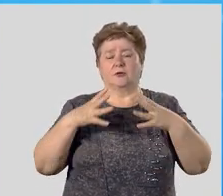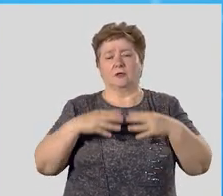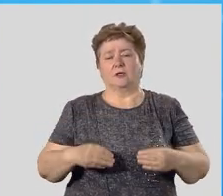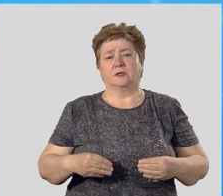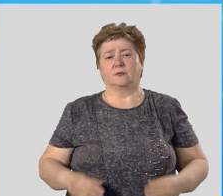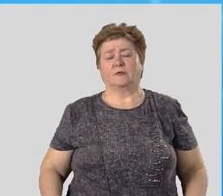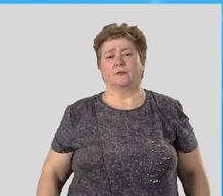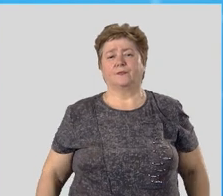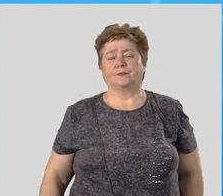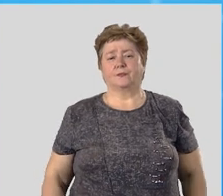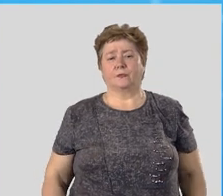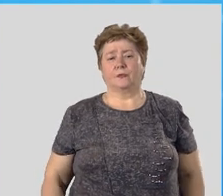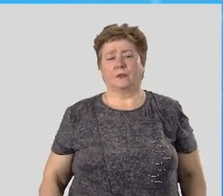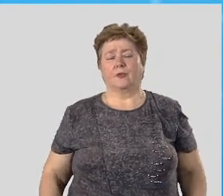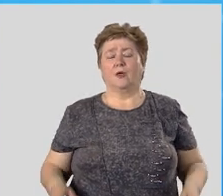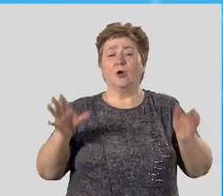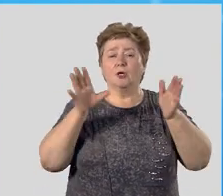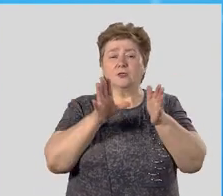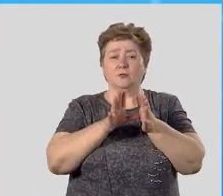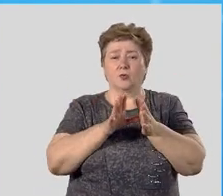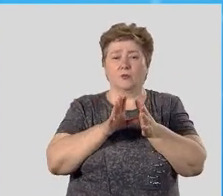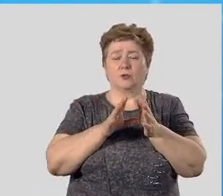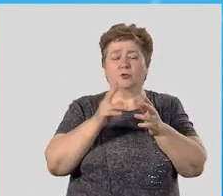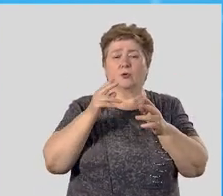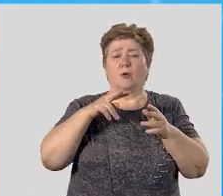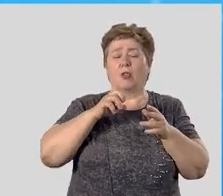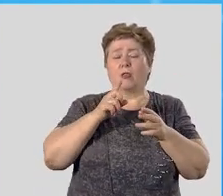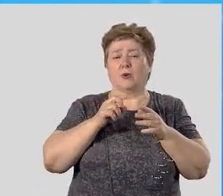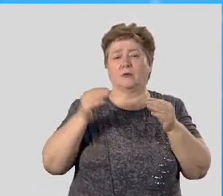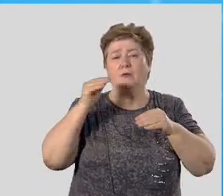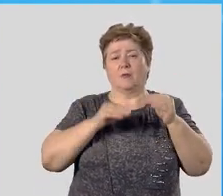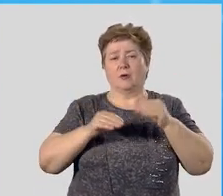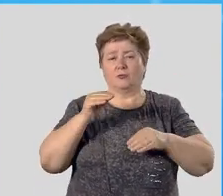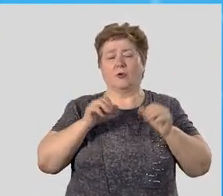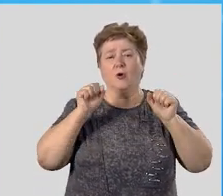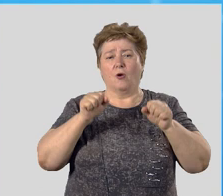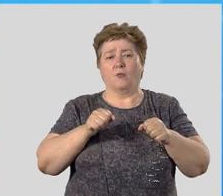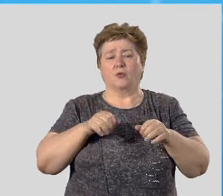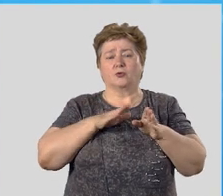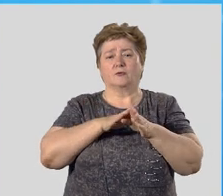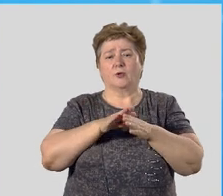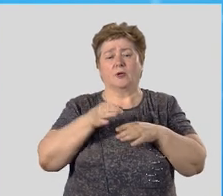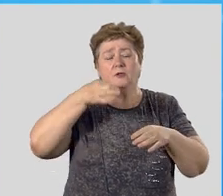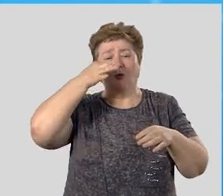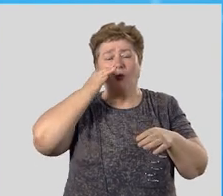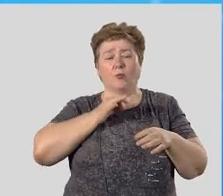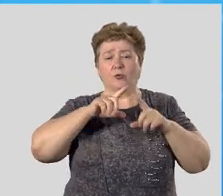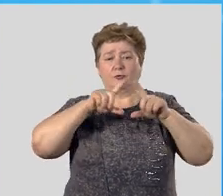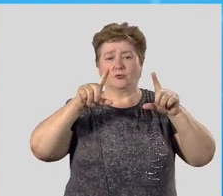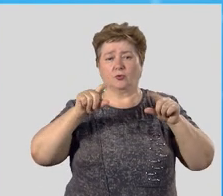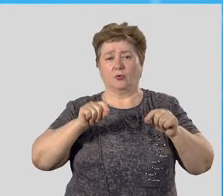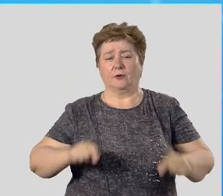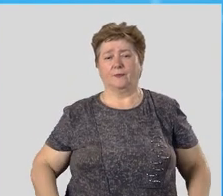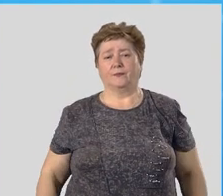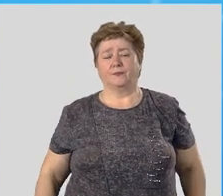организмов. С помощью лабораторного оборудования можно проводить опыты в школе.